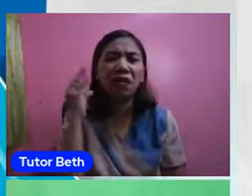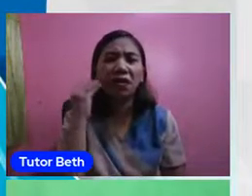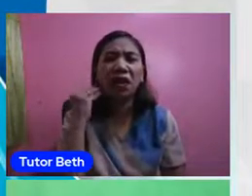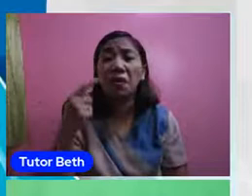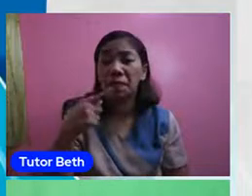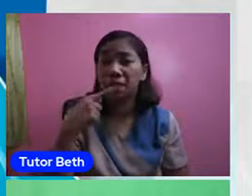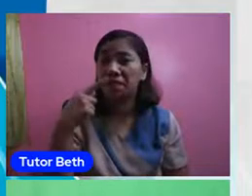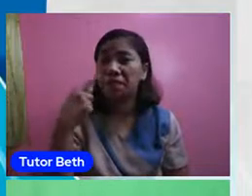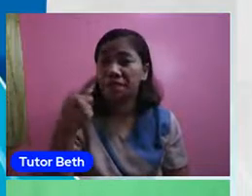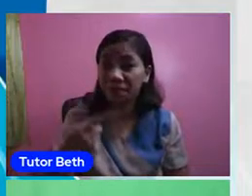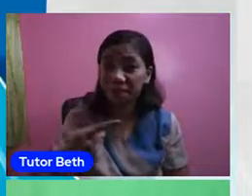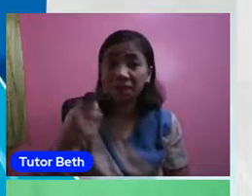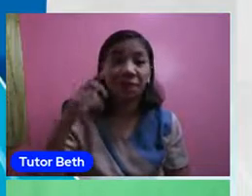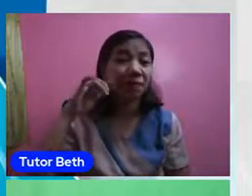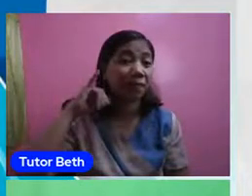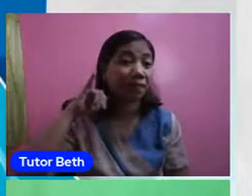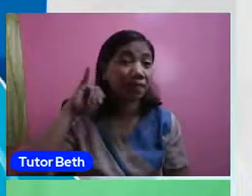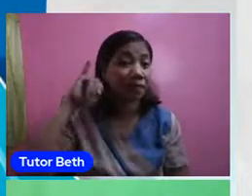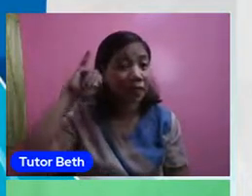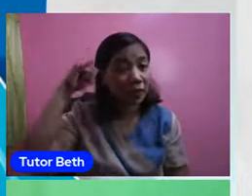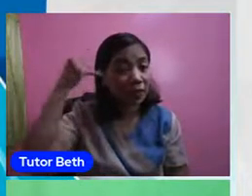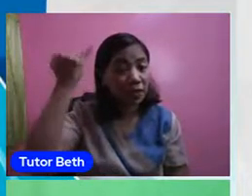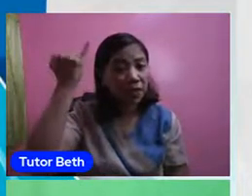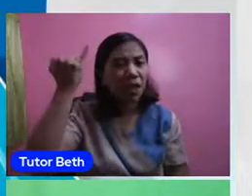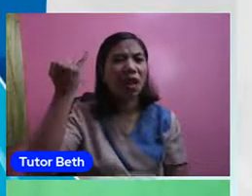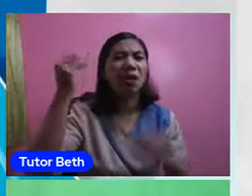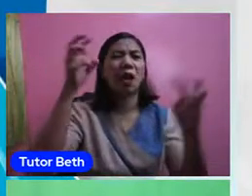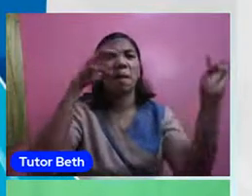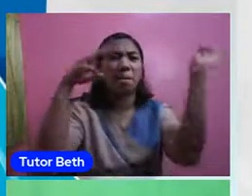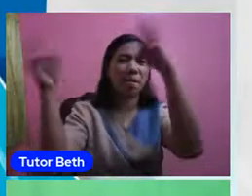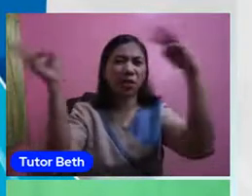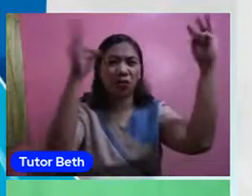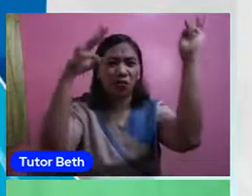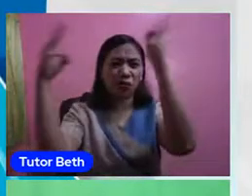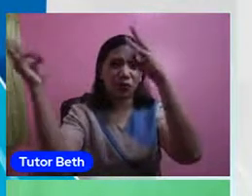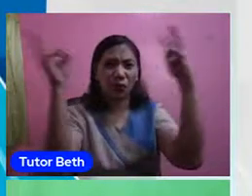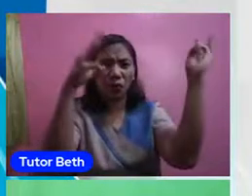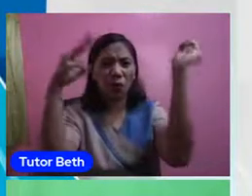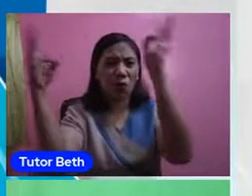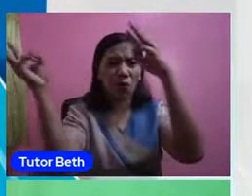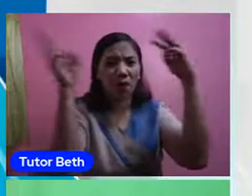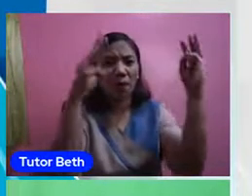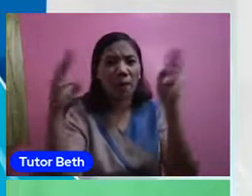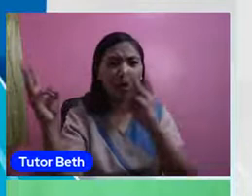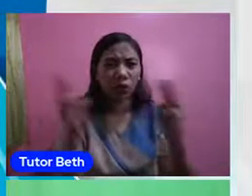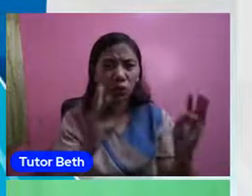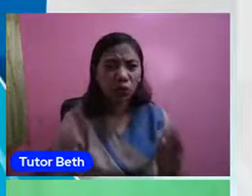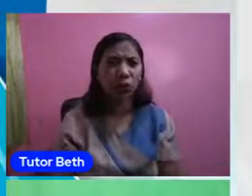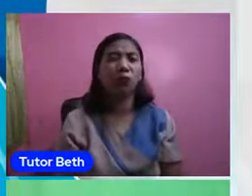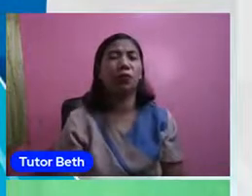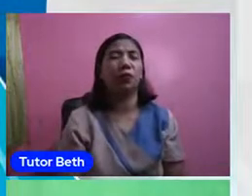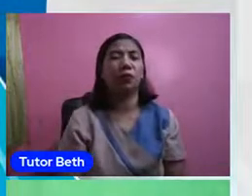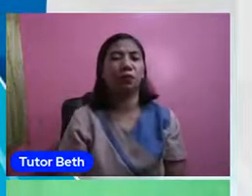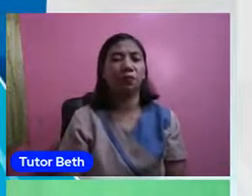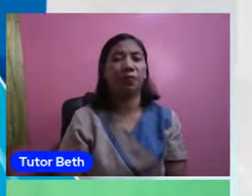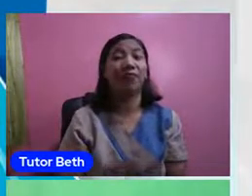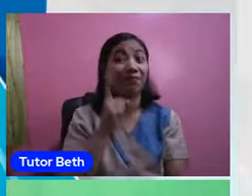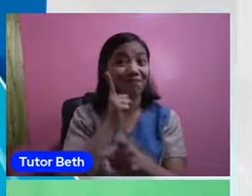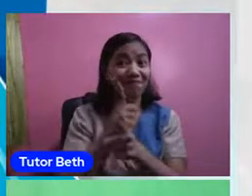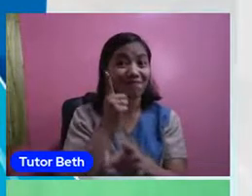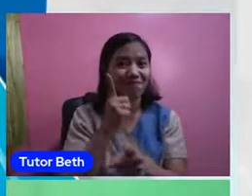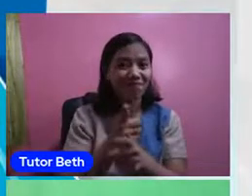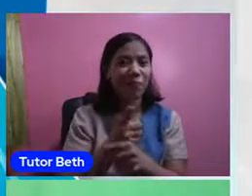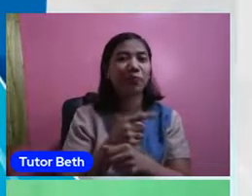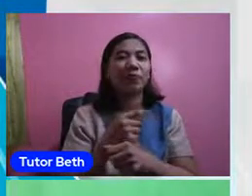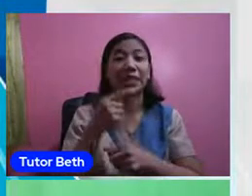Justin, sabi niya, bagyo. Sabi ni Judah, bagyo. Tama, bagyo. Pag sinabing bagyo,